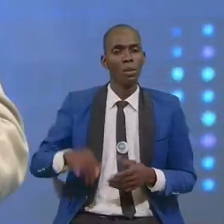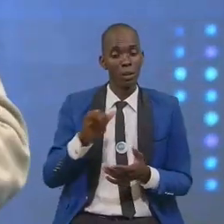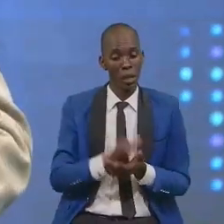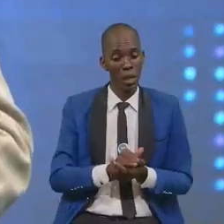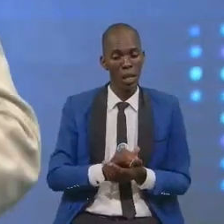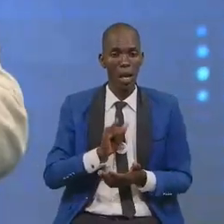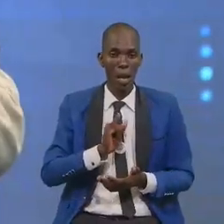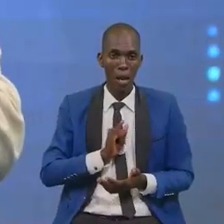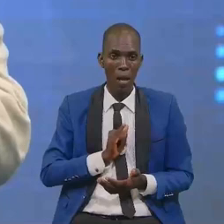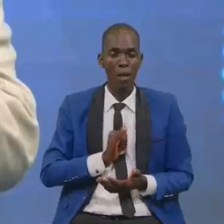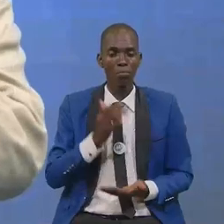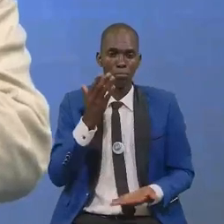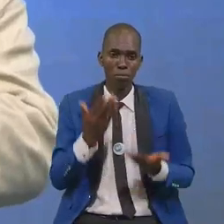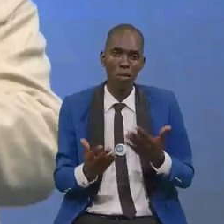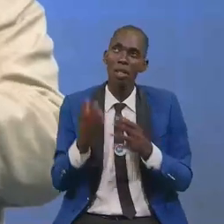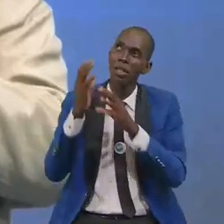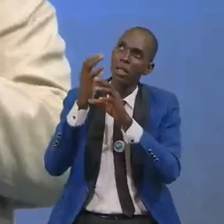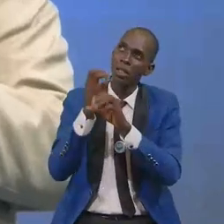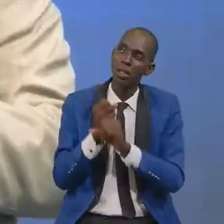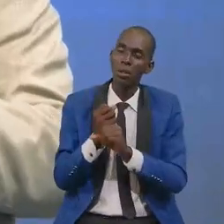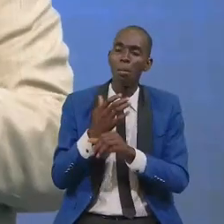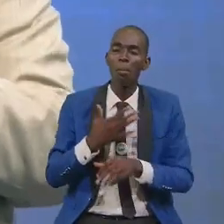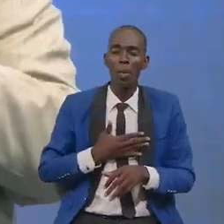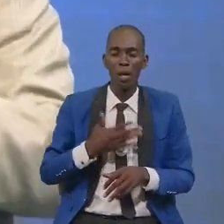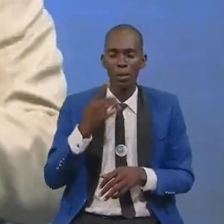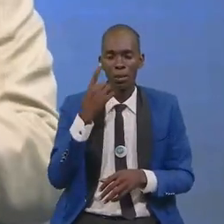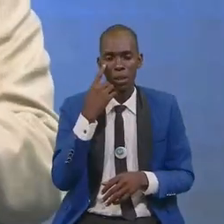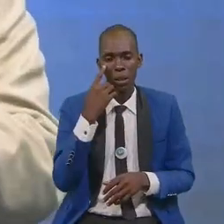que je recouvre la vue